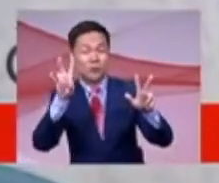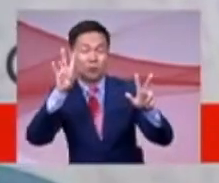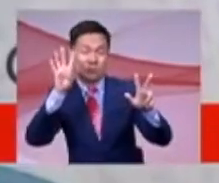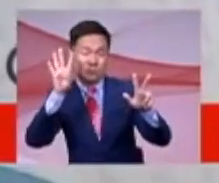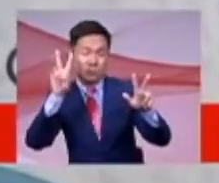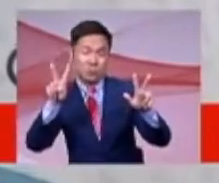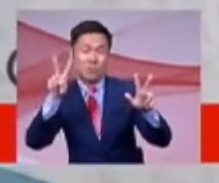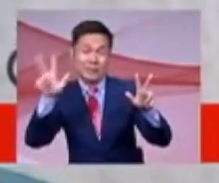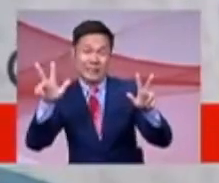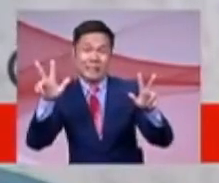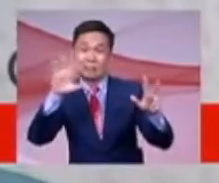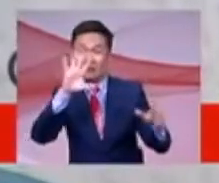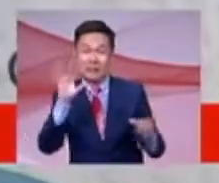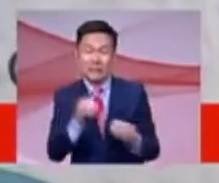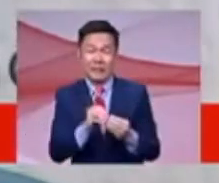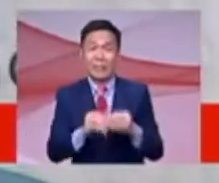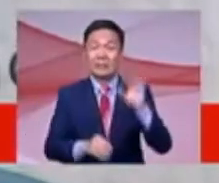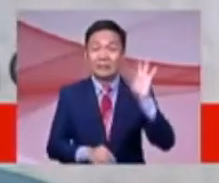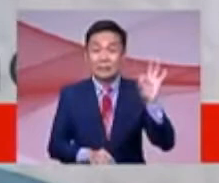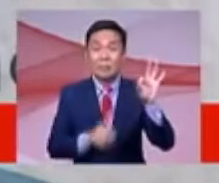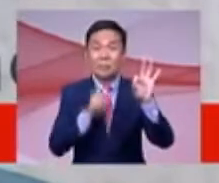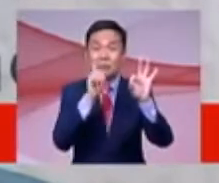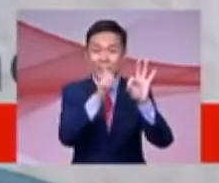398,723 kes, iaitu bersamaan dengan